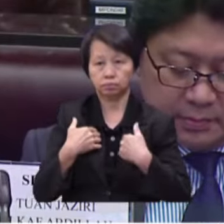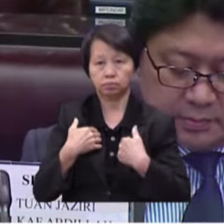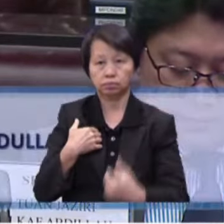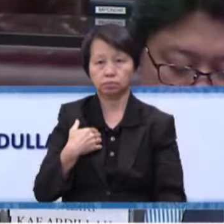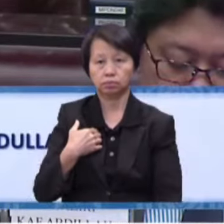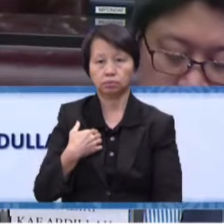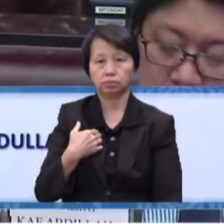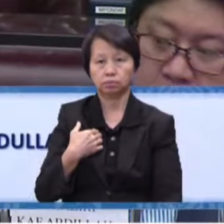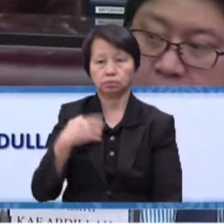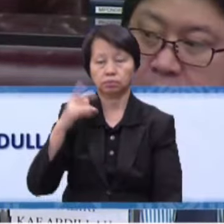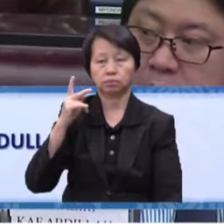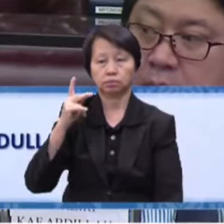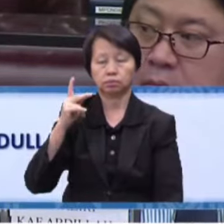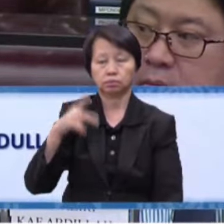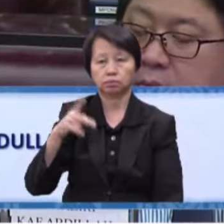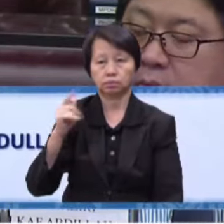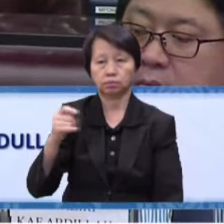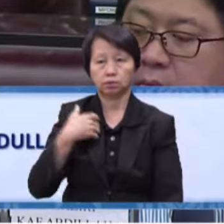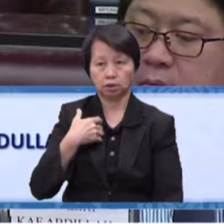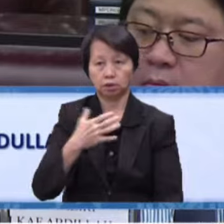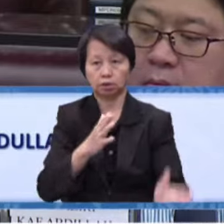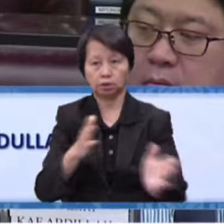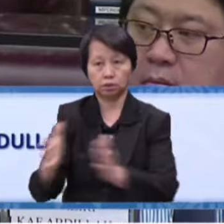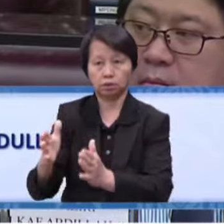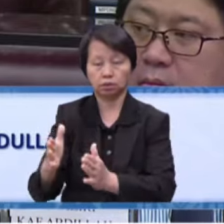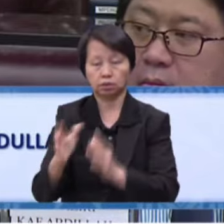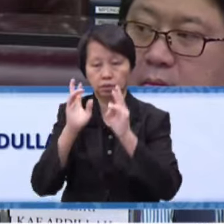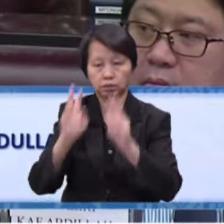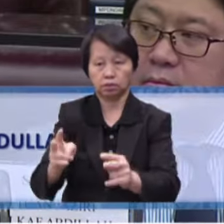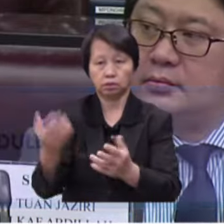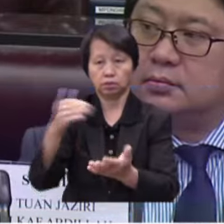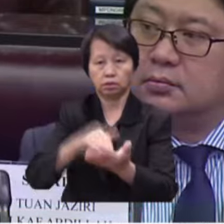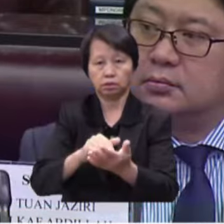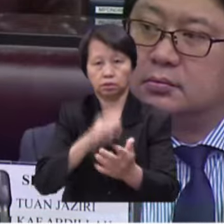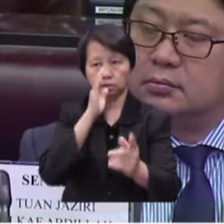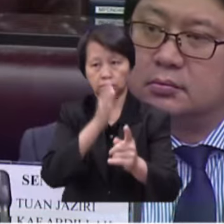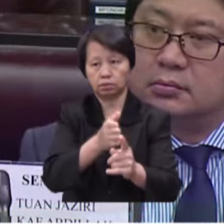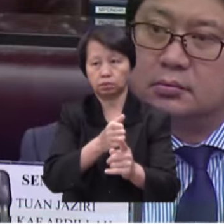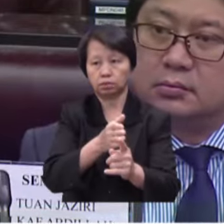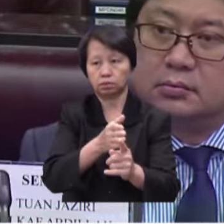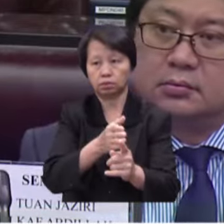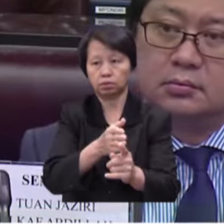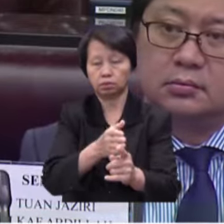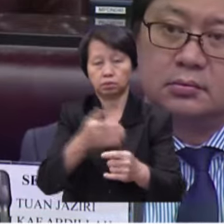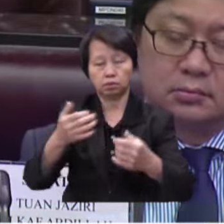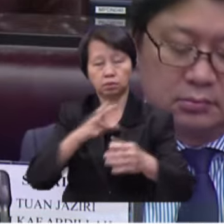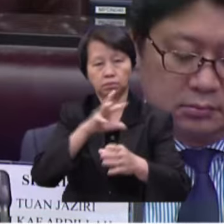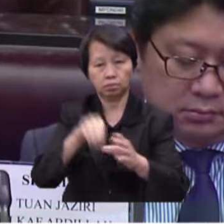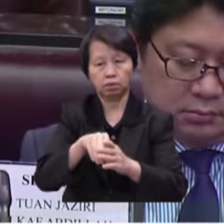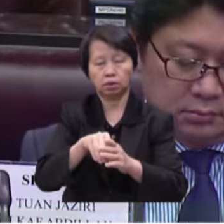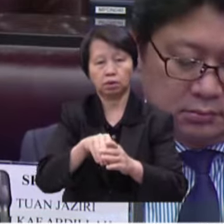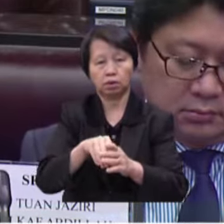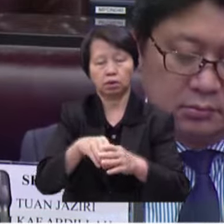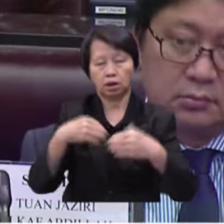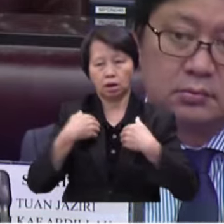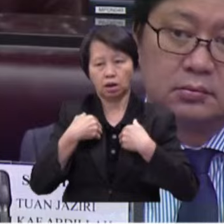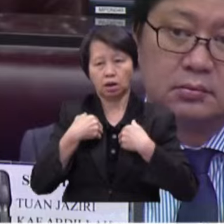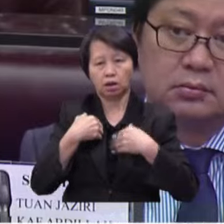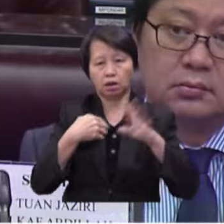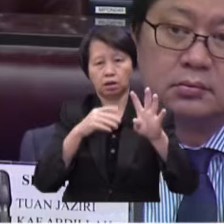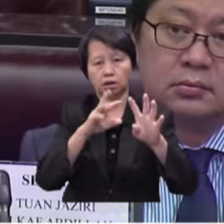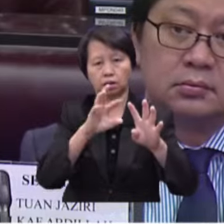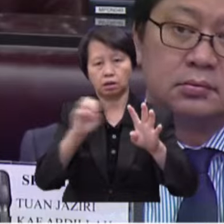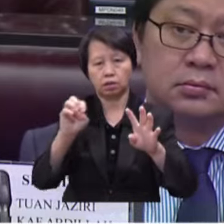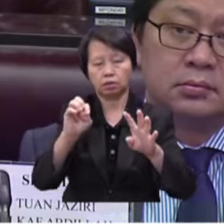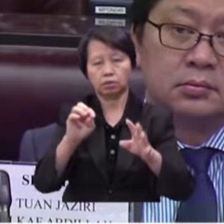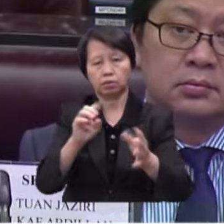mempunyai sembarangan untuk melihat sasaran termasuk untuk melahirkan 4000